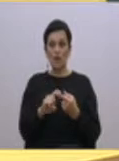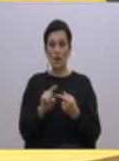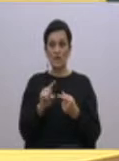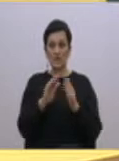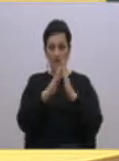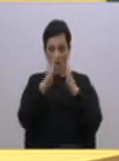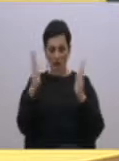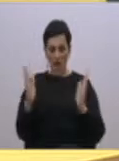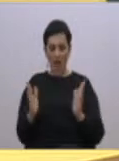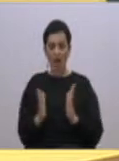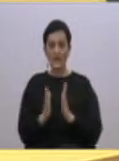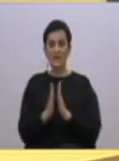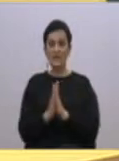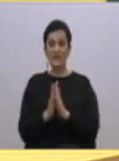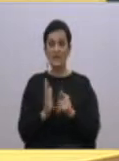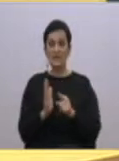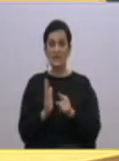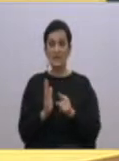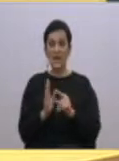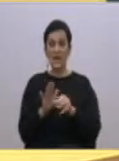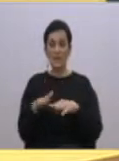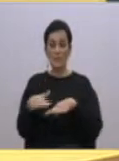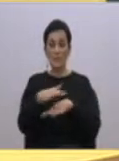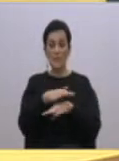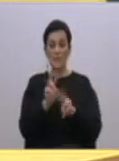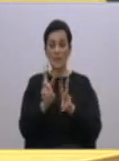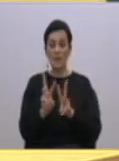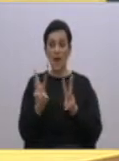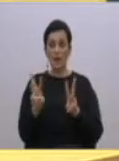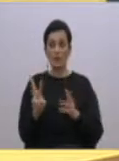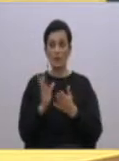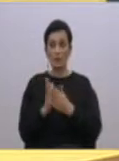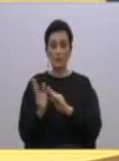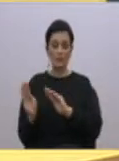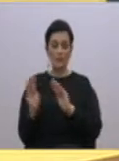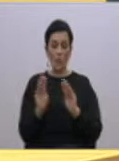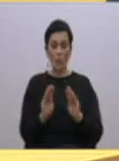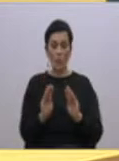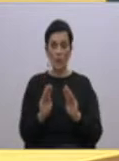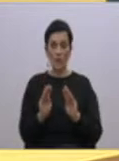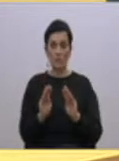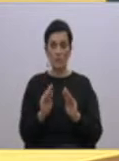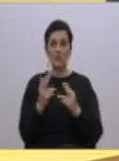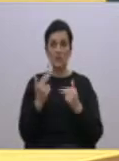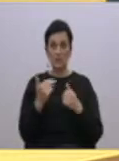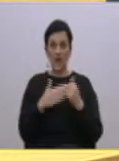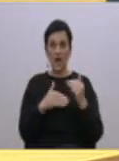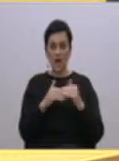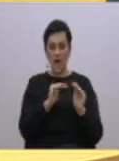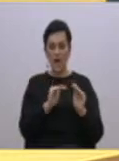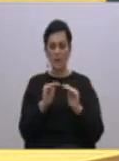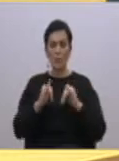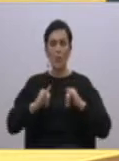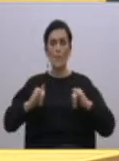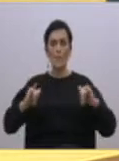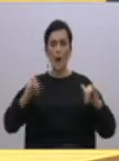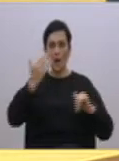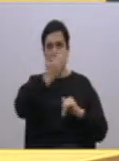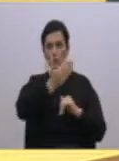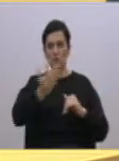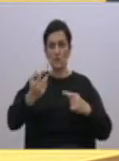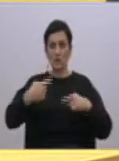ერთიან სივრცეში, ამ ერთიან პლატფორმაზე არის თავმოყრილი და ხელმისაწვდომია ფართო